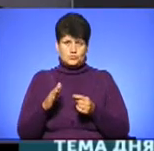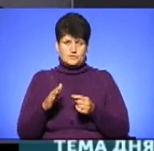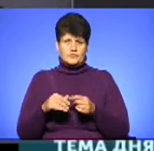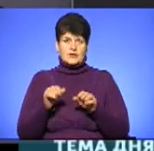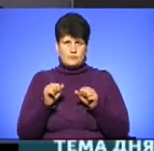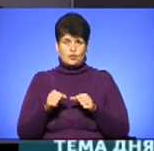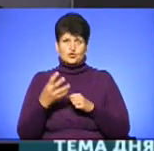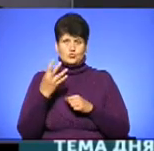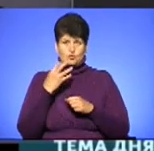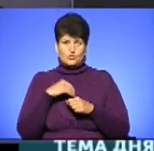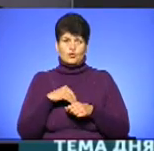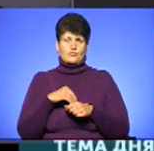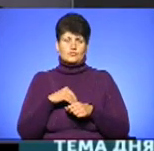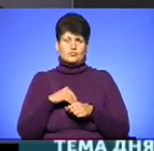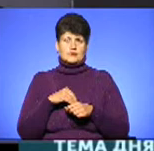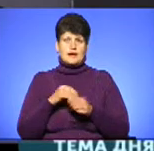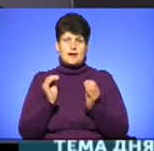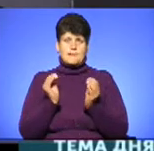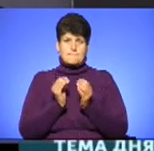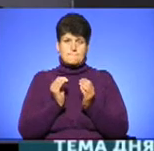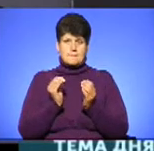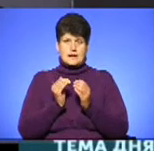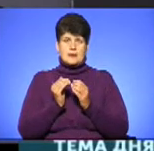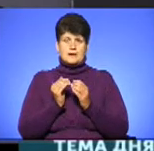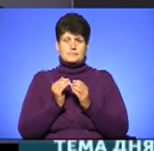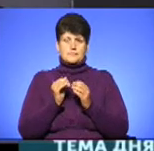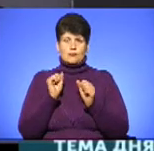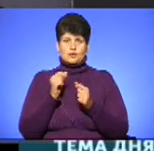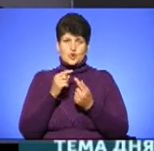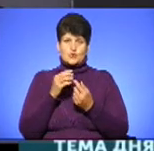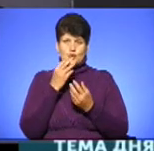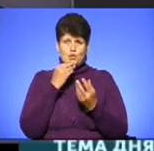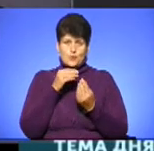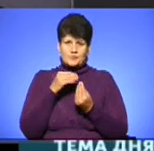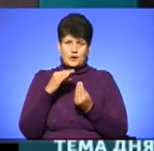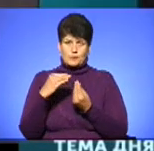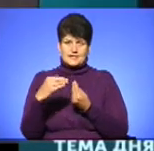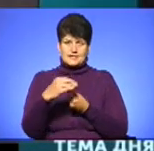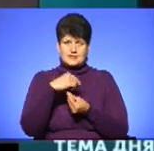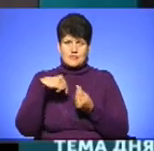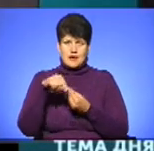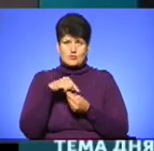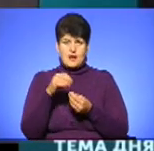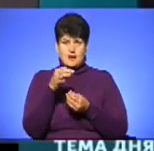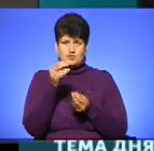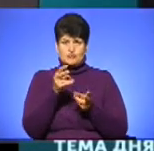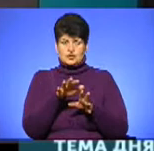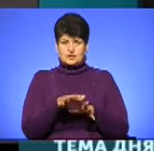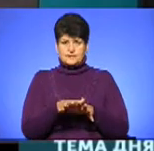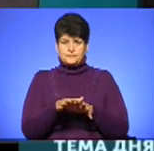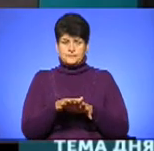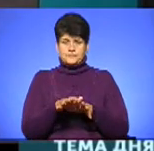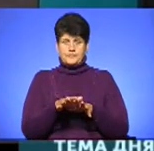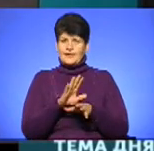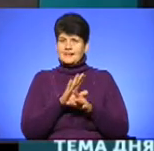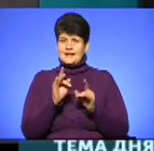може проконути просто-напросто. А малі породи можуть об'їсти довкола приманку, а капсулу з вакциною залишити. Зрозуміло, але не лише лисиці